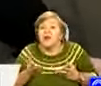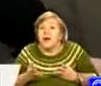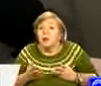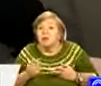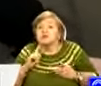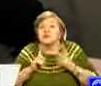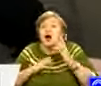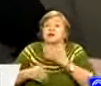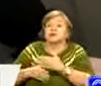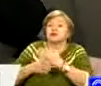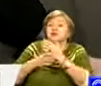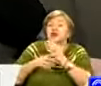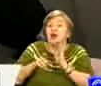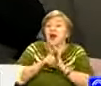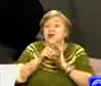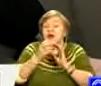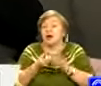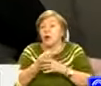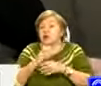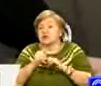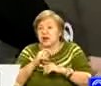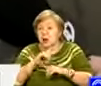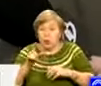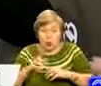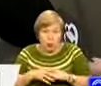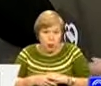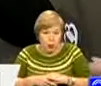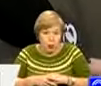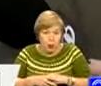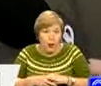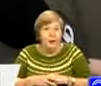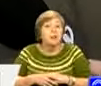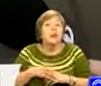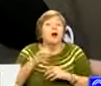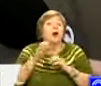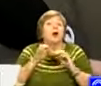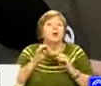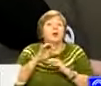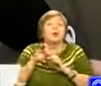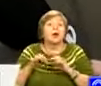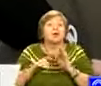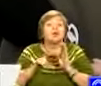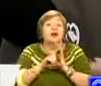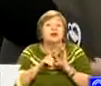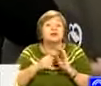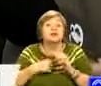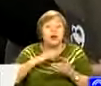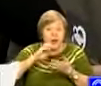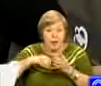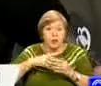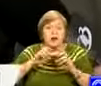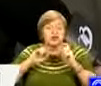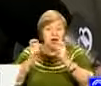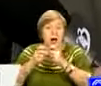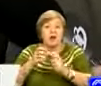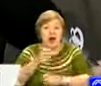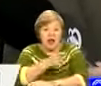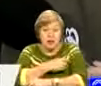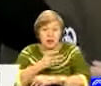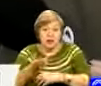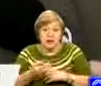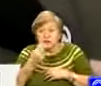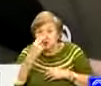în coaliție. Există un termen până la care vă doriți ca acest proiect de lege să fie adoptat și de Camera Deputaților? Adică sesiunea aceasta? Nu era un